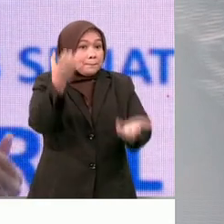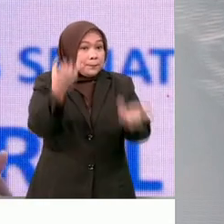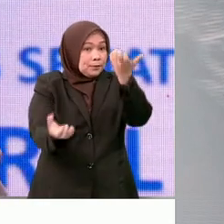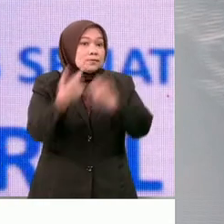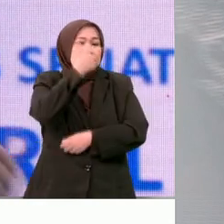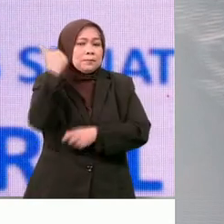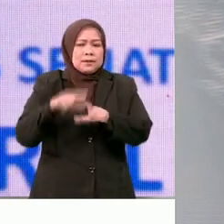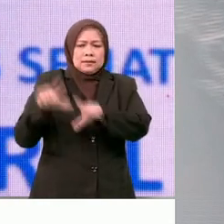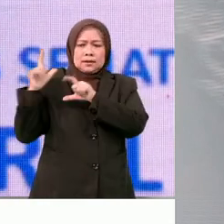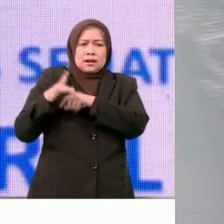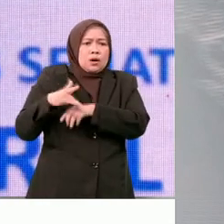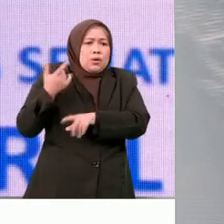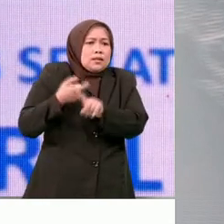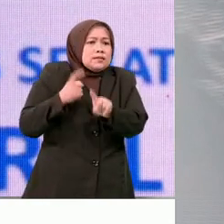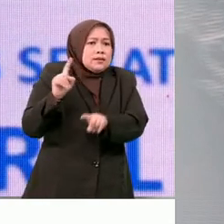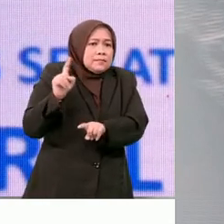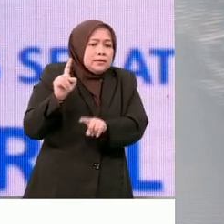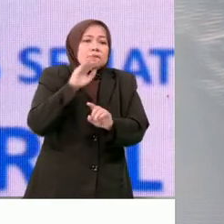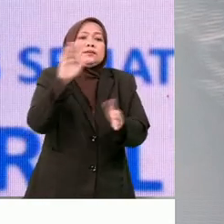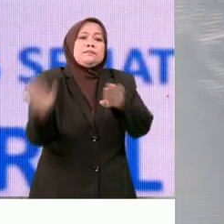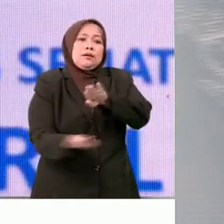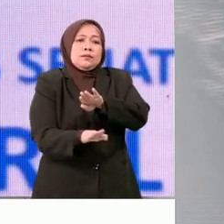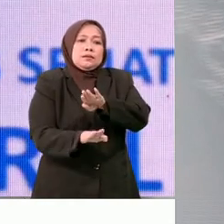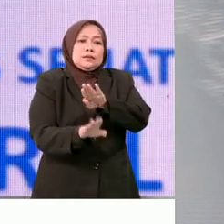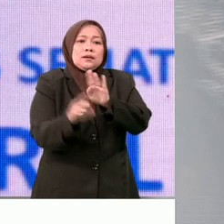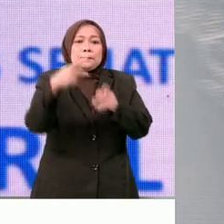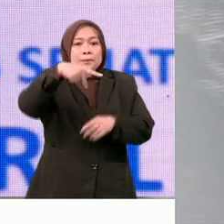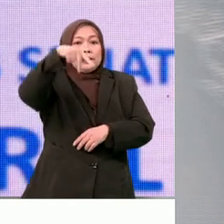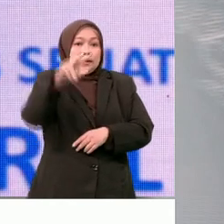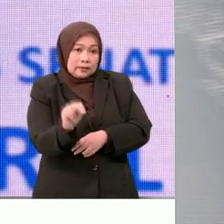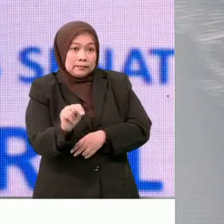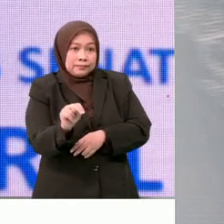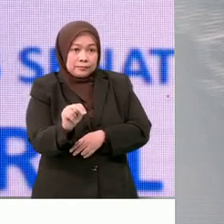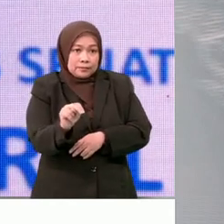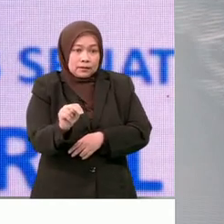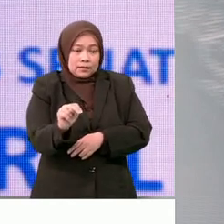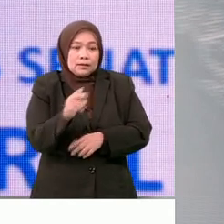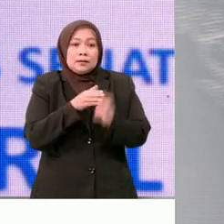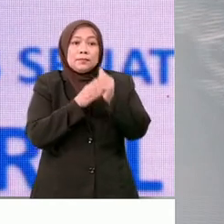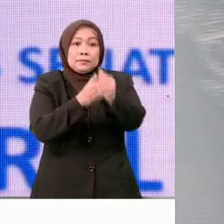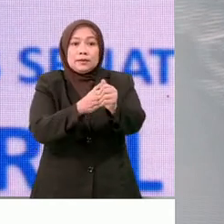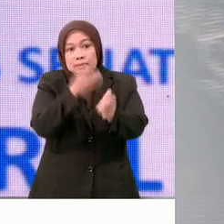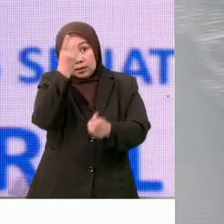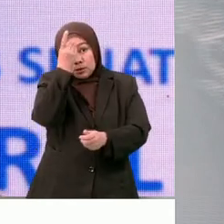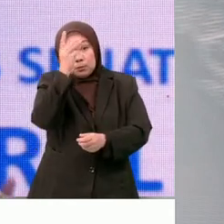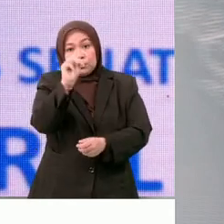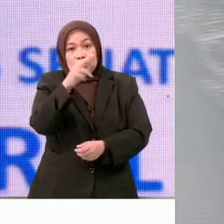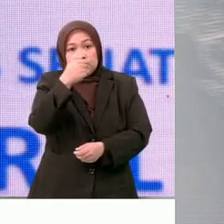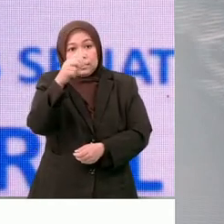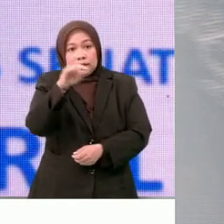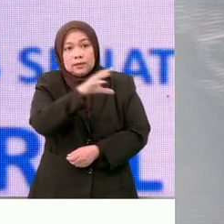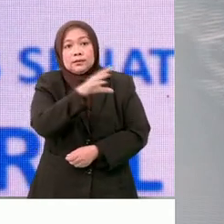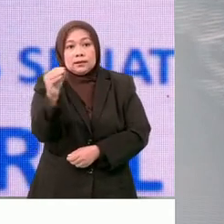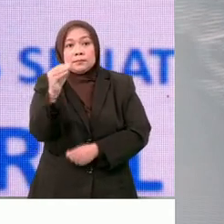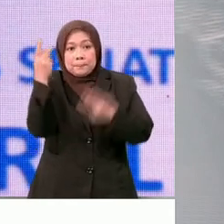lantikan awal dulu adalah di bawah Afrika nasional di bawah kepemimpinan taksi Mohede yang